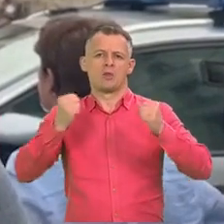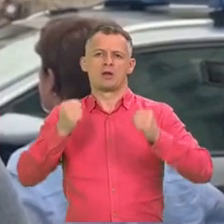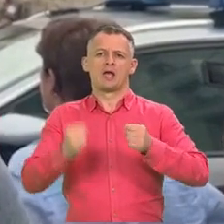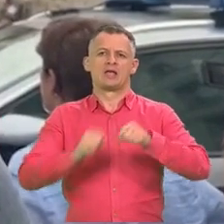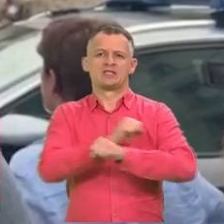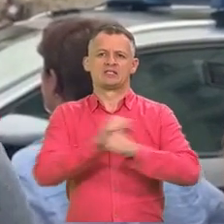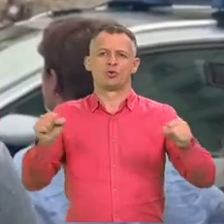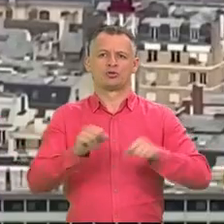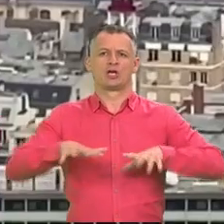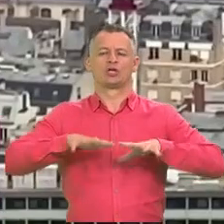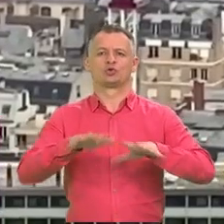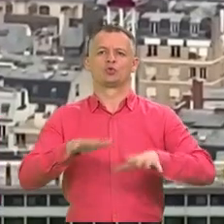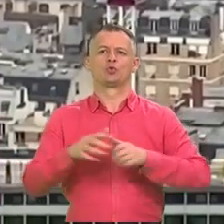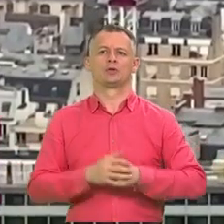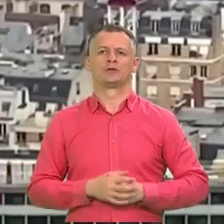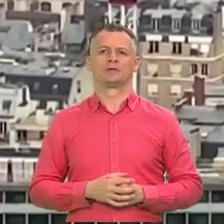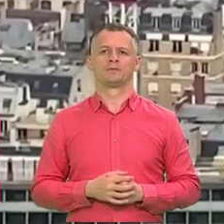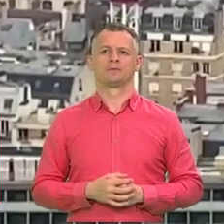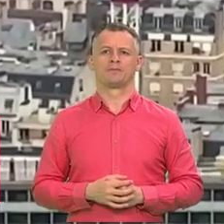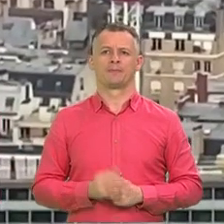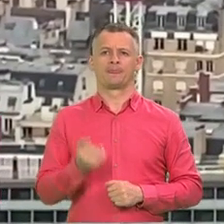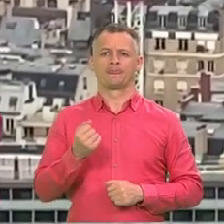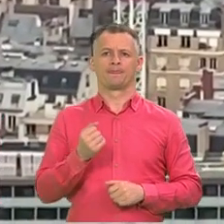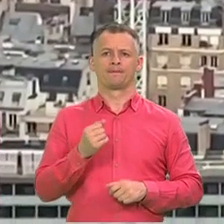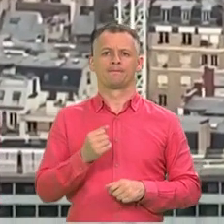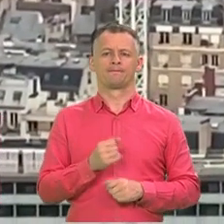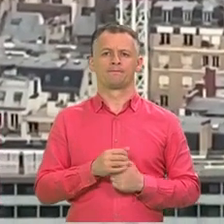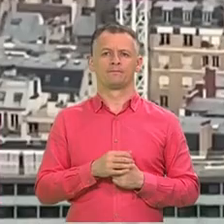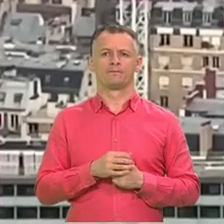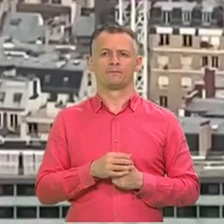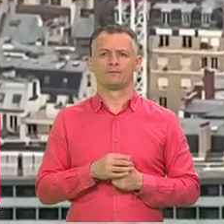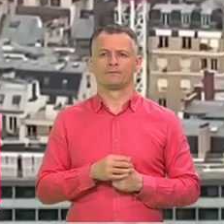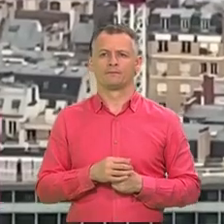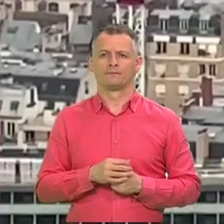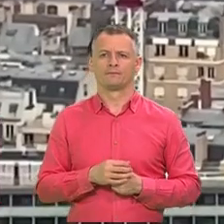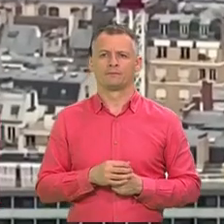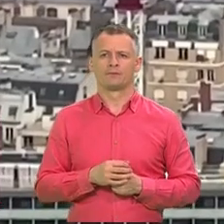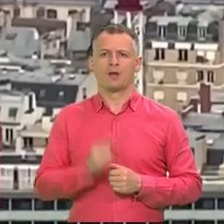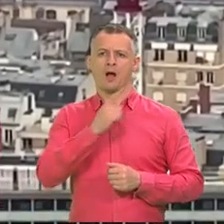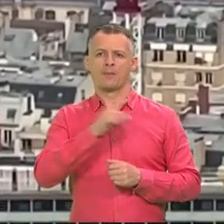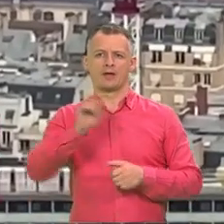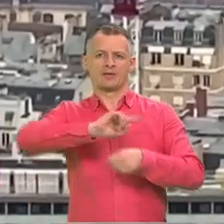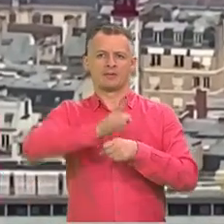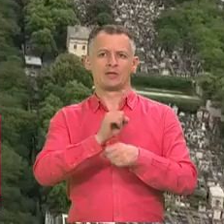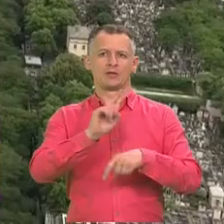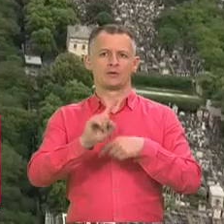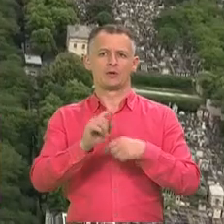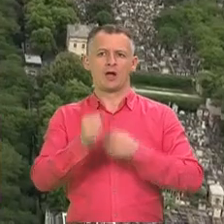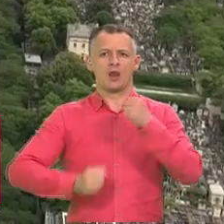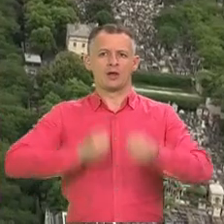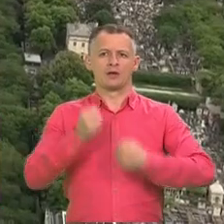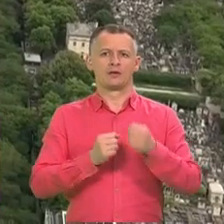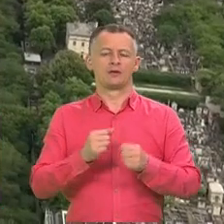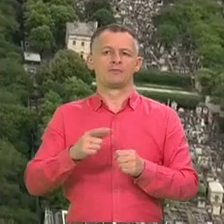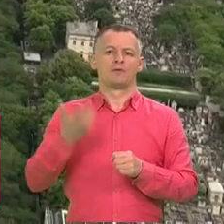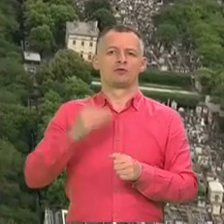Et l'importance de l'explosion, j'ai été vachement secoué. J'ai encore les oreilles qui sont un peu bouchées. Voilà, et en fait, je suis parti en courant